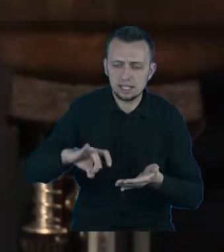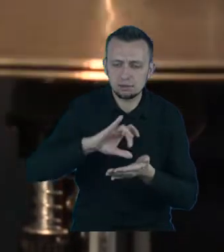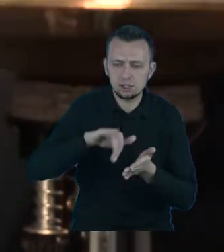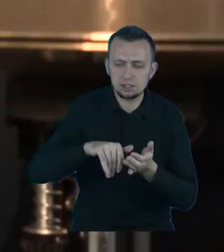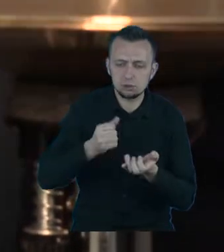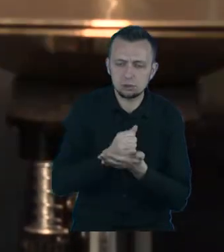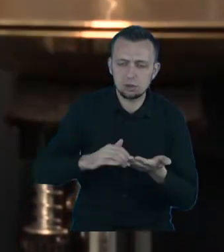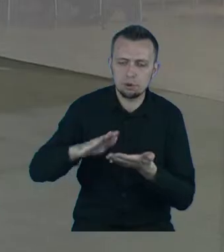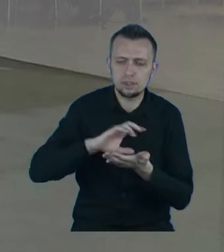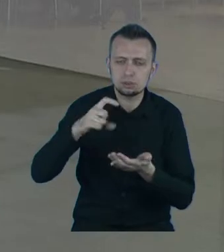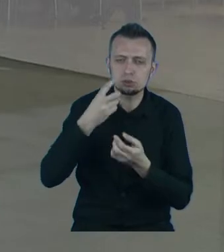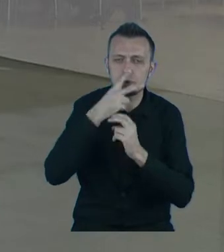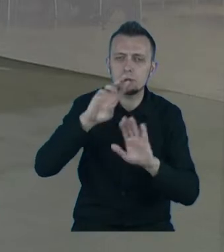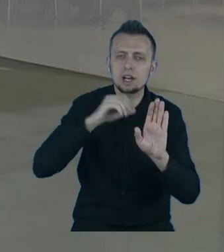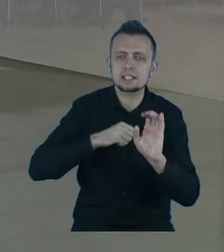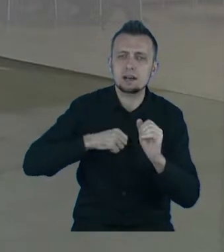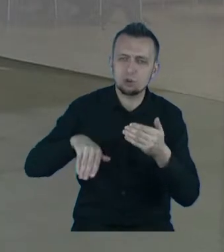się okazało, że nawet i dalej.